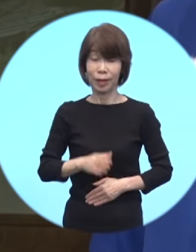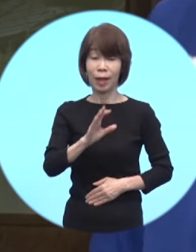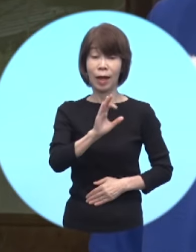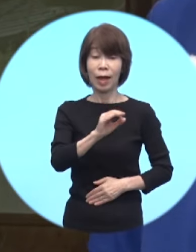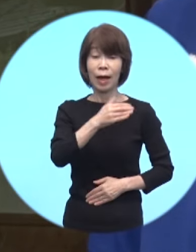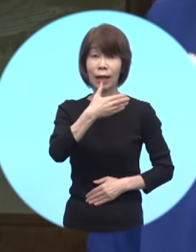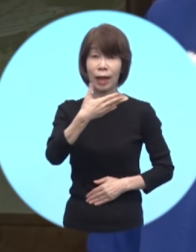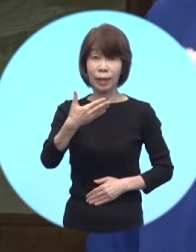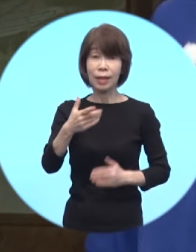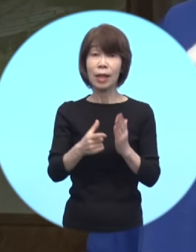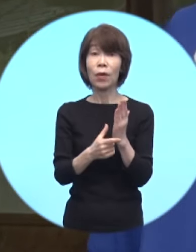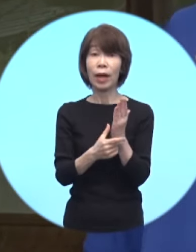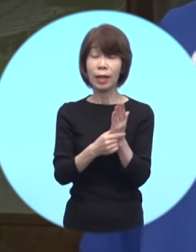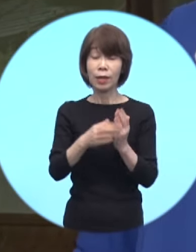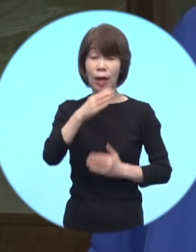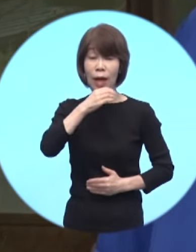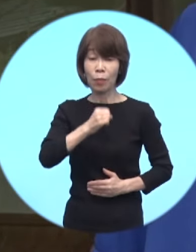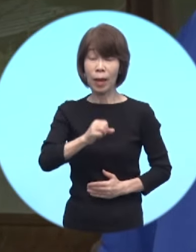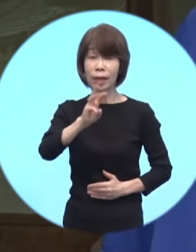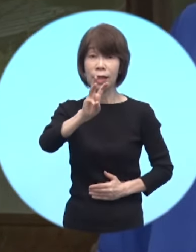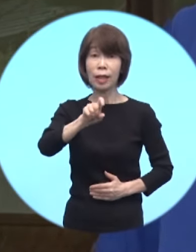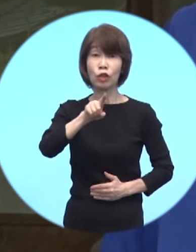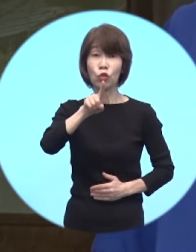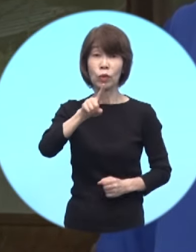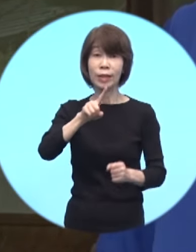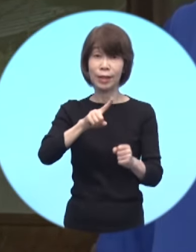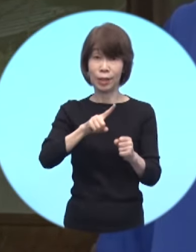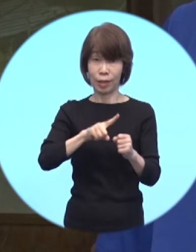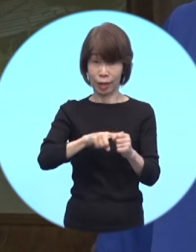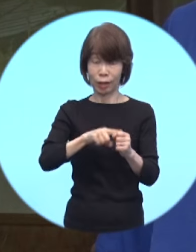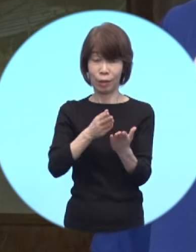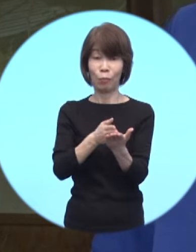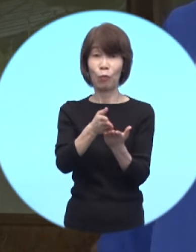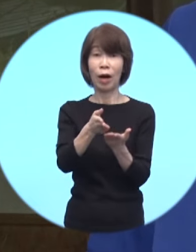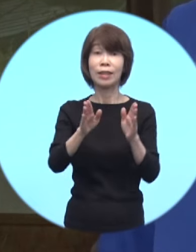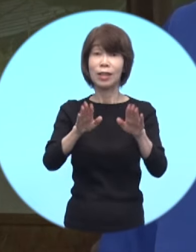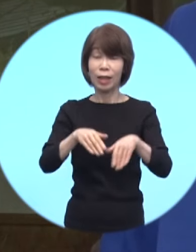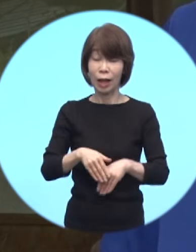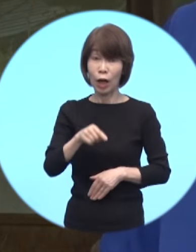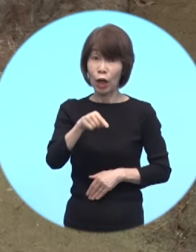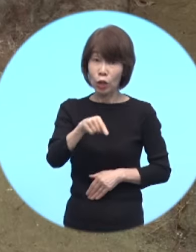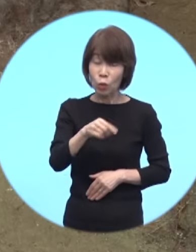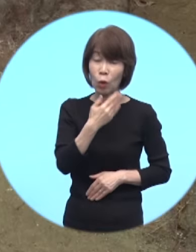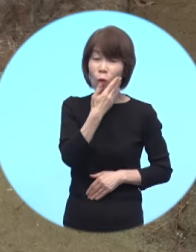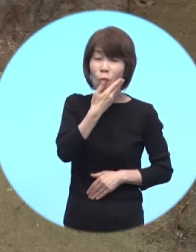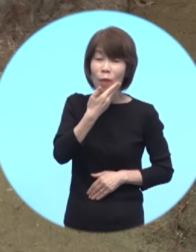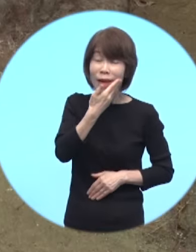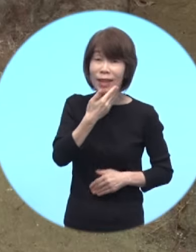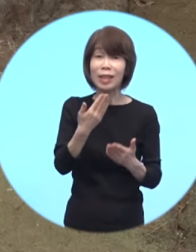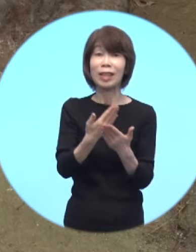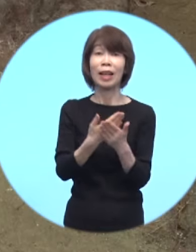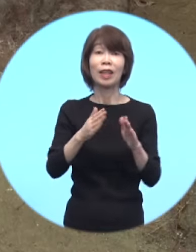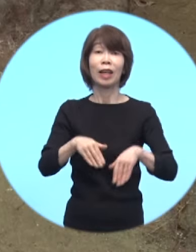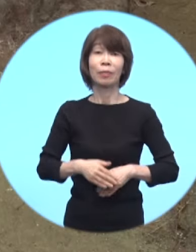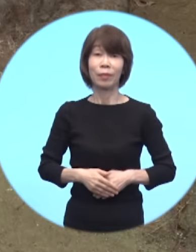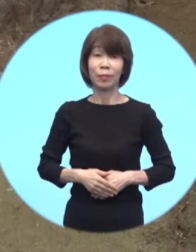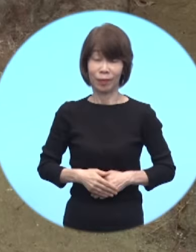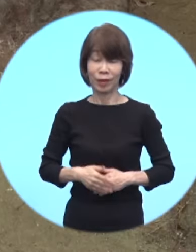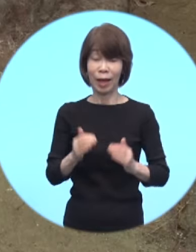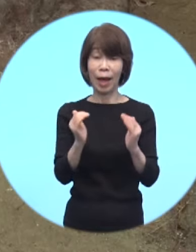明治31年に開業するんですけども、そういう鉄道網の普及ですとか、そういったことも庭石を多